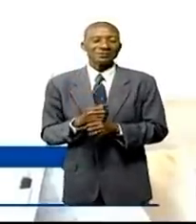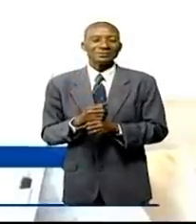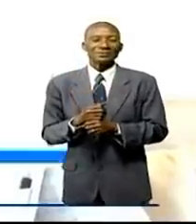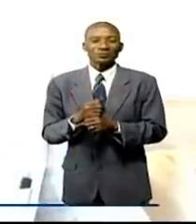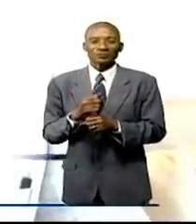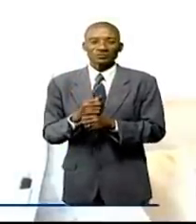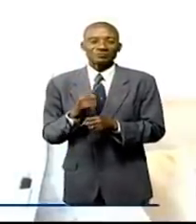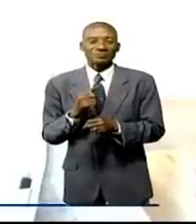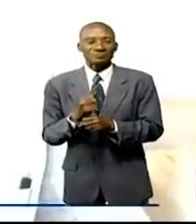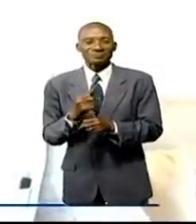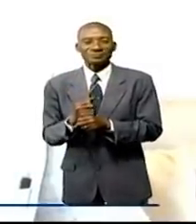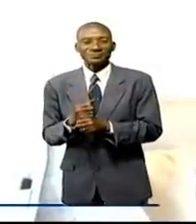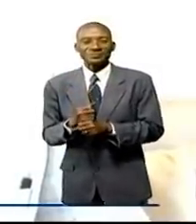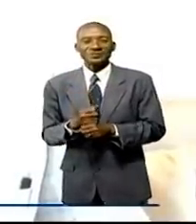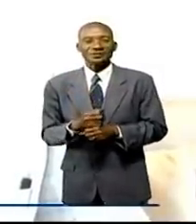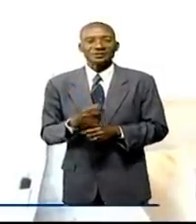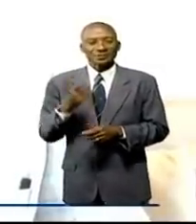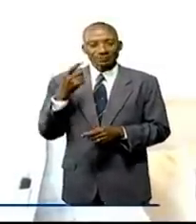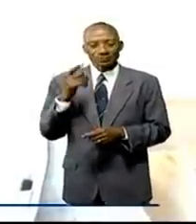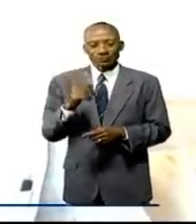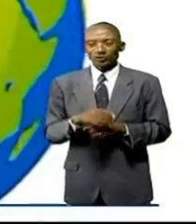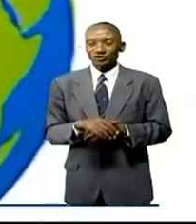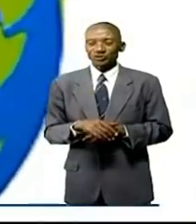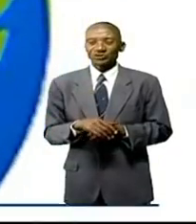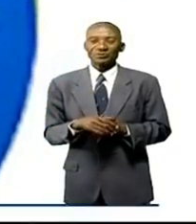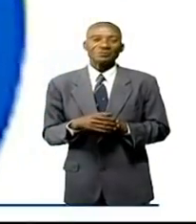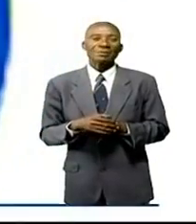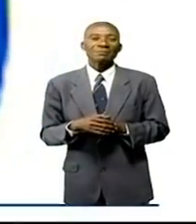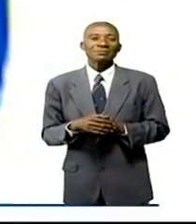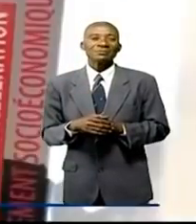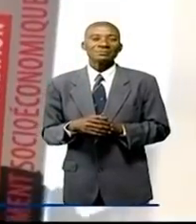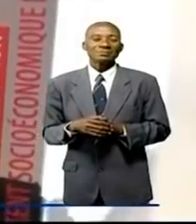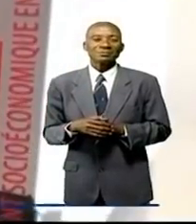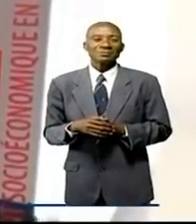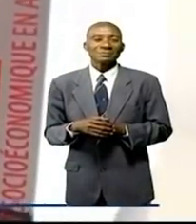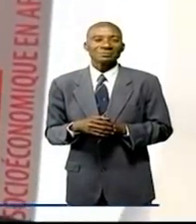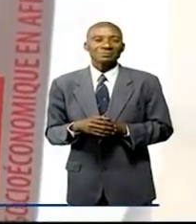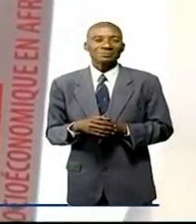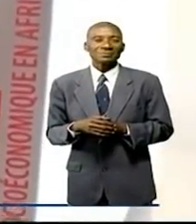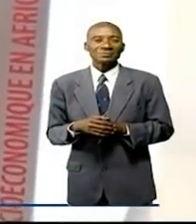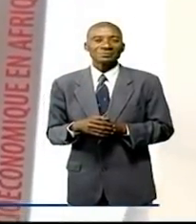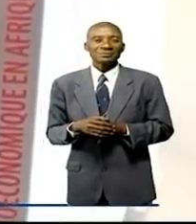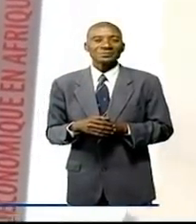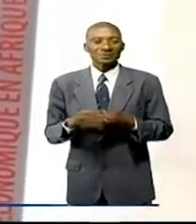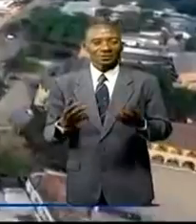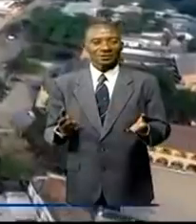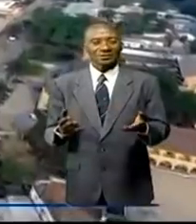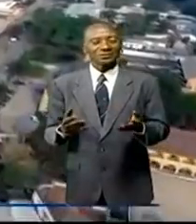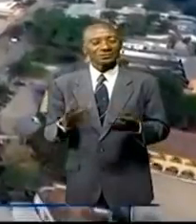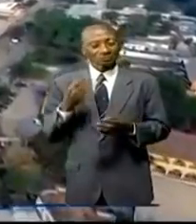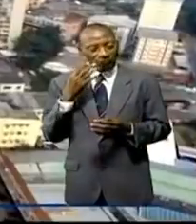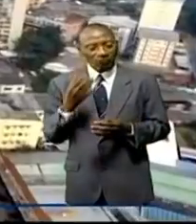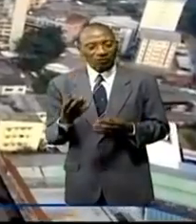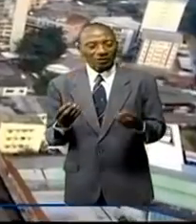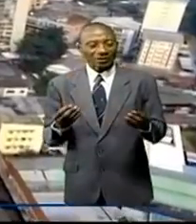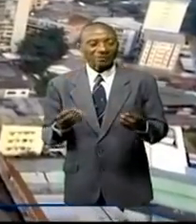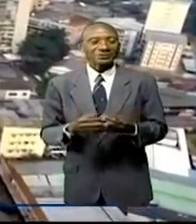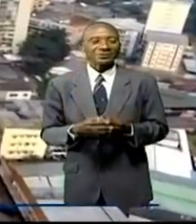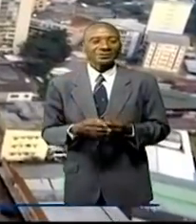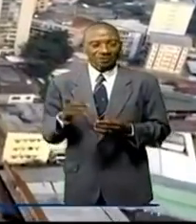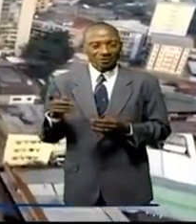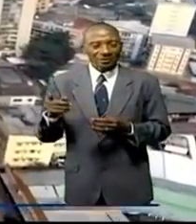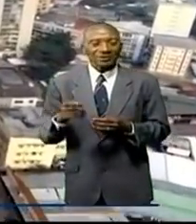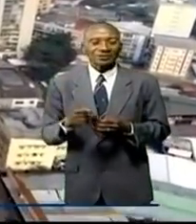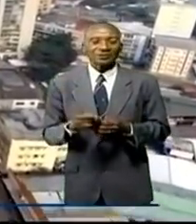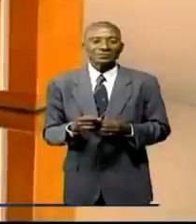économique et sur le plan administratif. Cet ouvrage tombe au prénommé dans la mesure où la RDC vient de mettre à disposition des